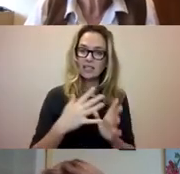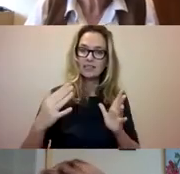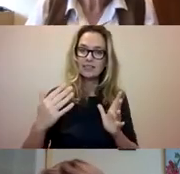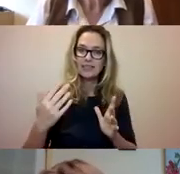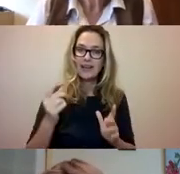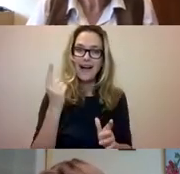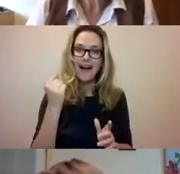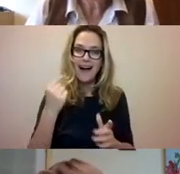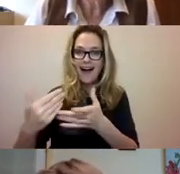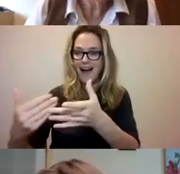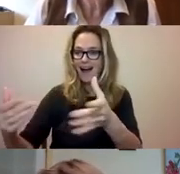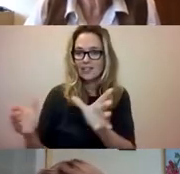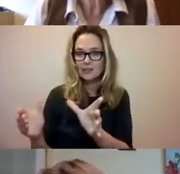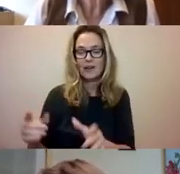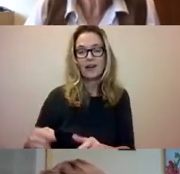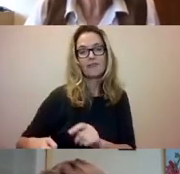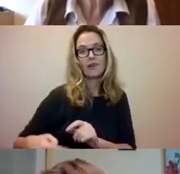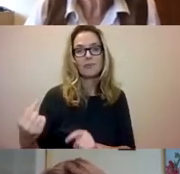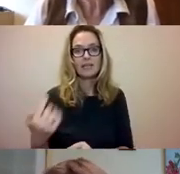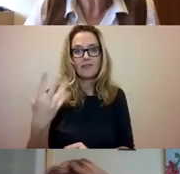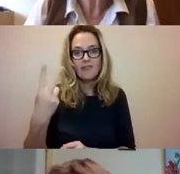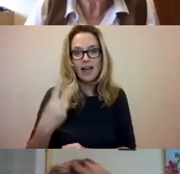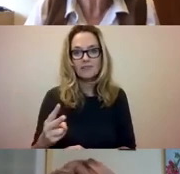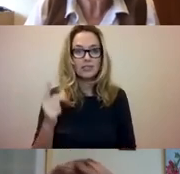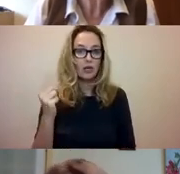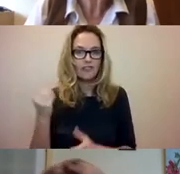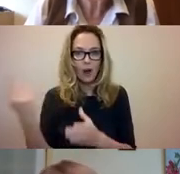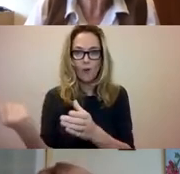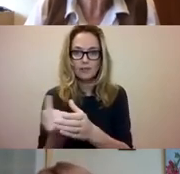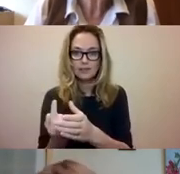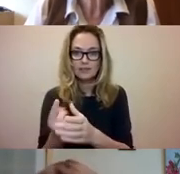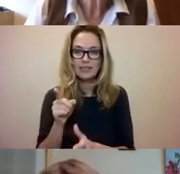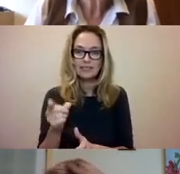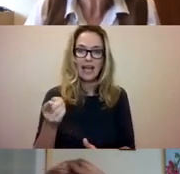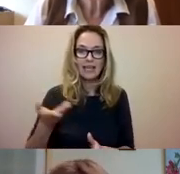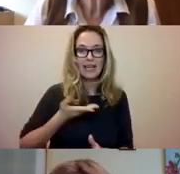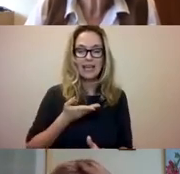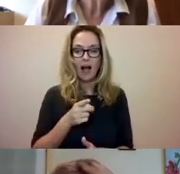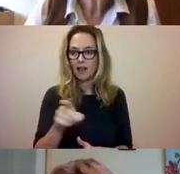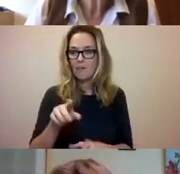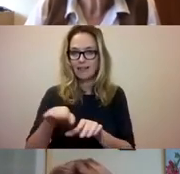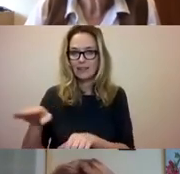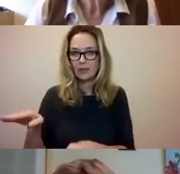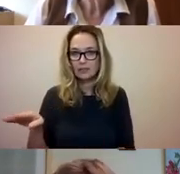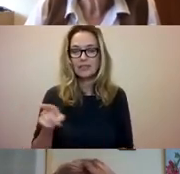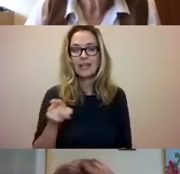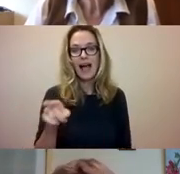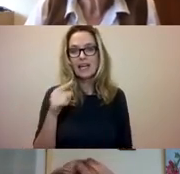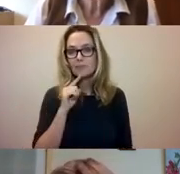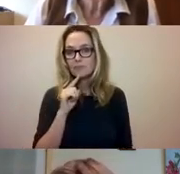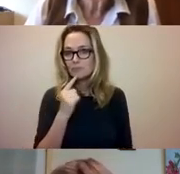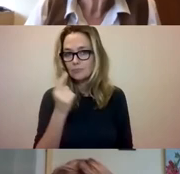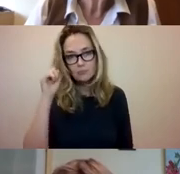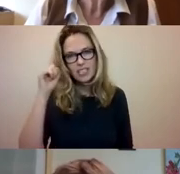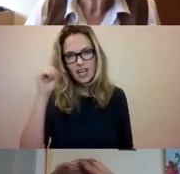dan 25 vrouwen. Die vrouwen kregen allemaal kinderen. En hij had bedacht dat er met de